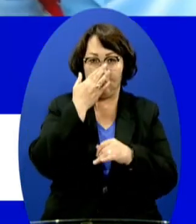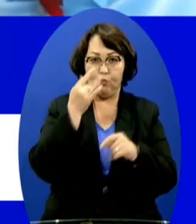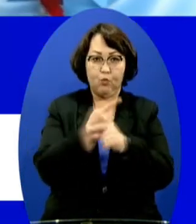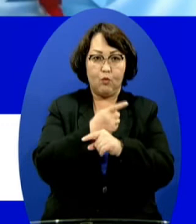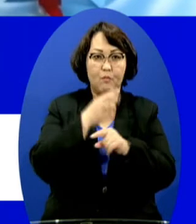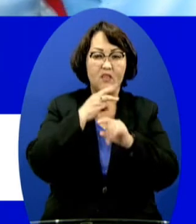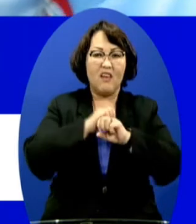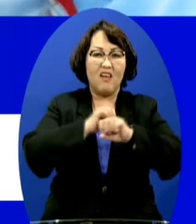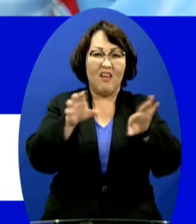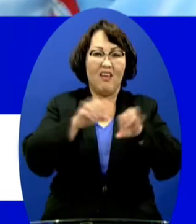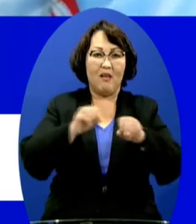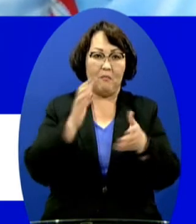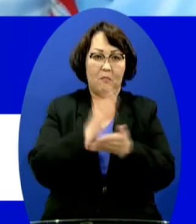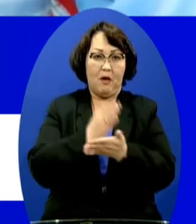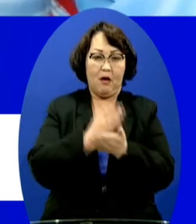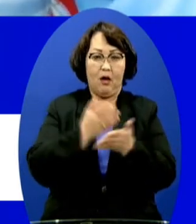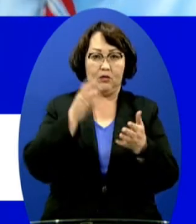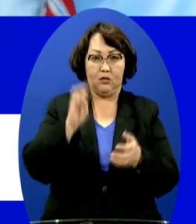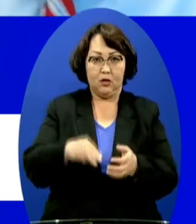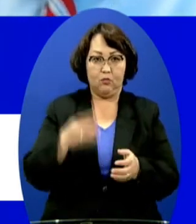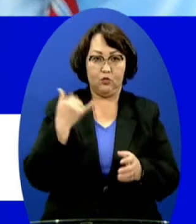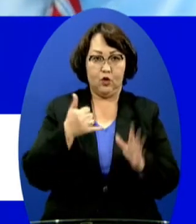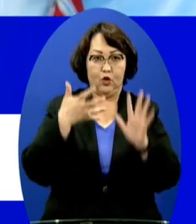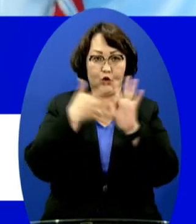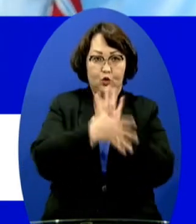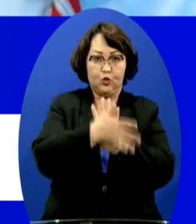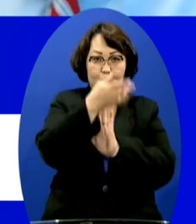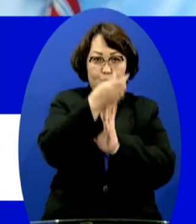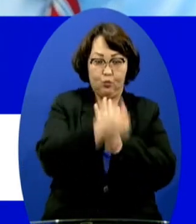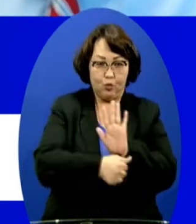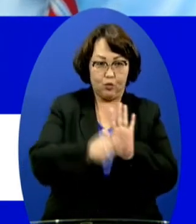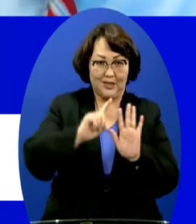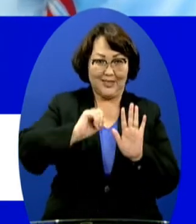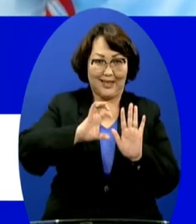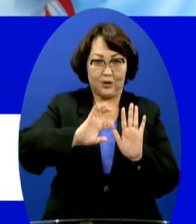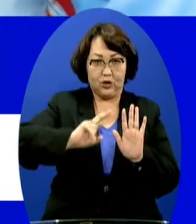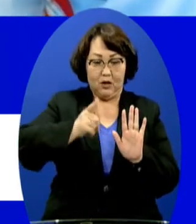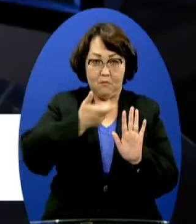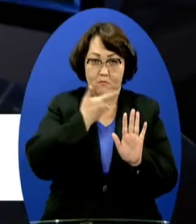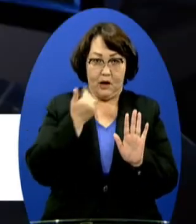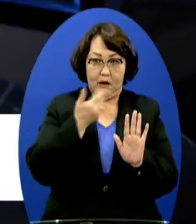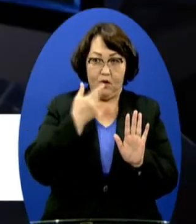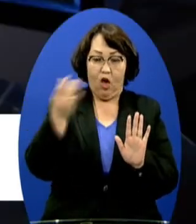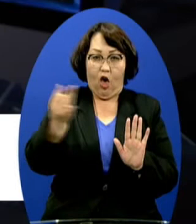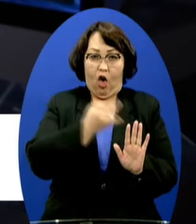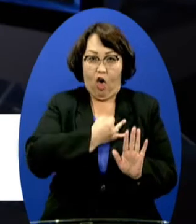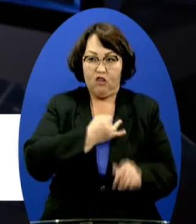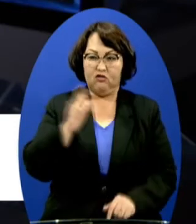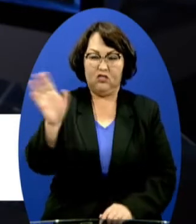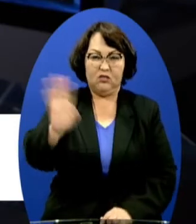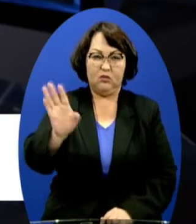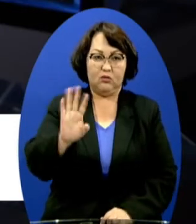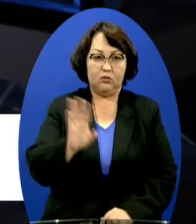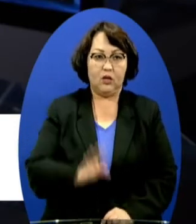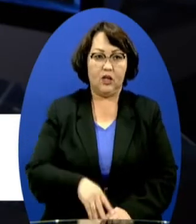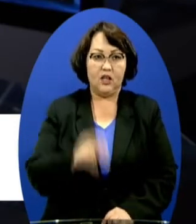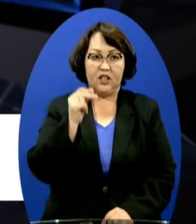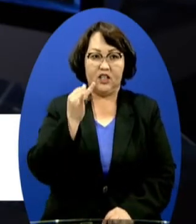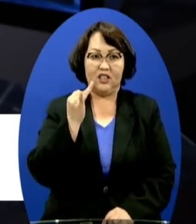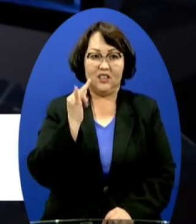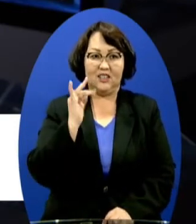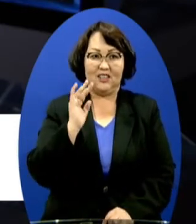одоо тодтол хийхгүй бол урагдаад байх хэрэггүй гэдэг юм бас хэлчих зүйтэй. Чикаго хотод байгаа монголчууд